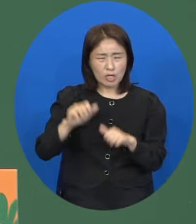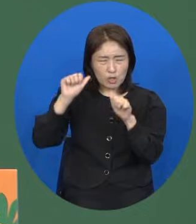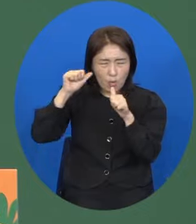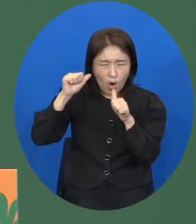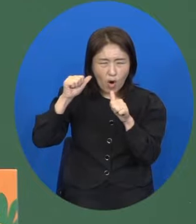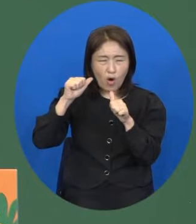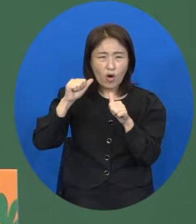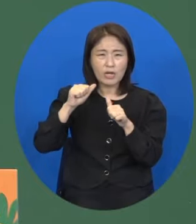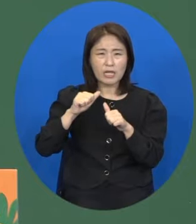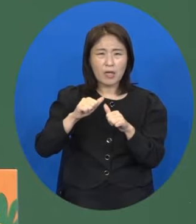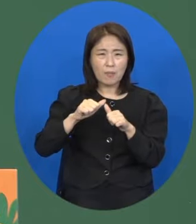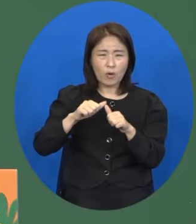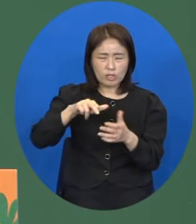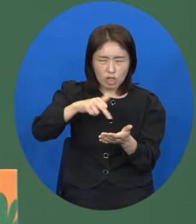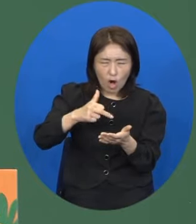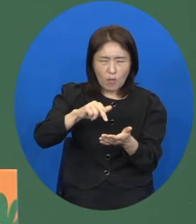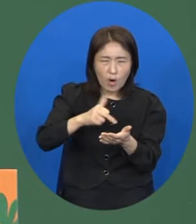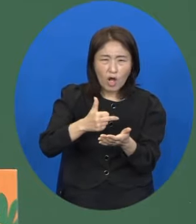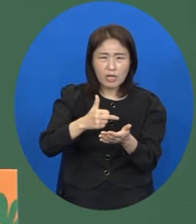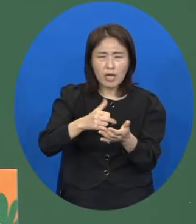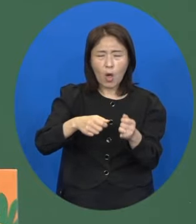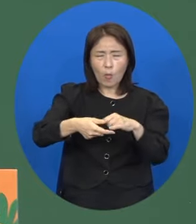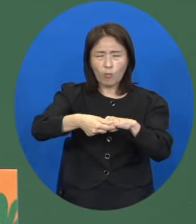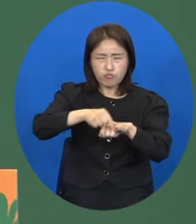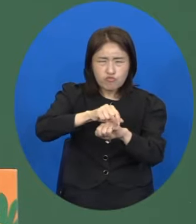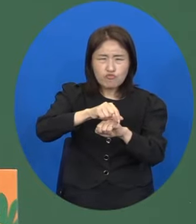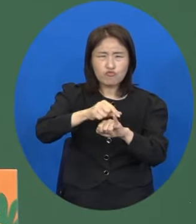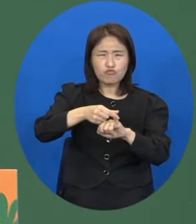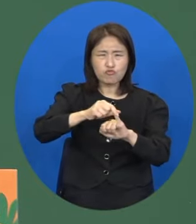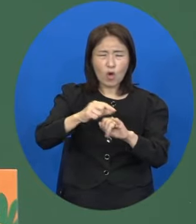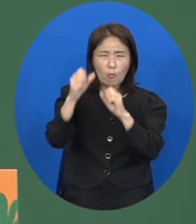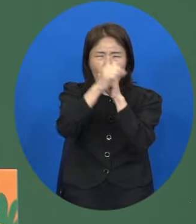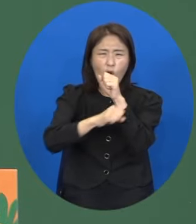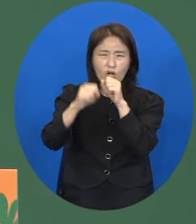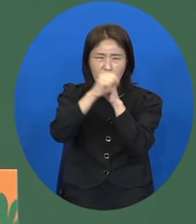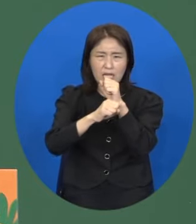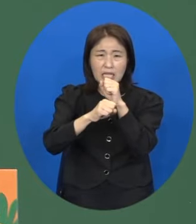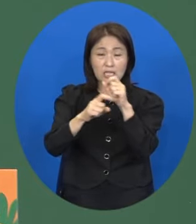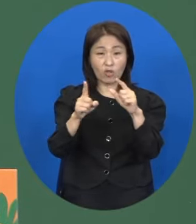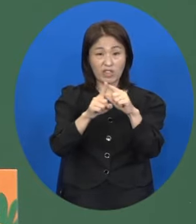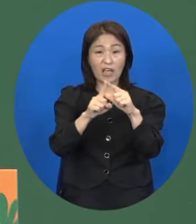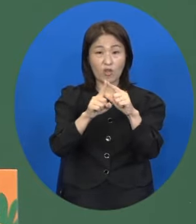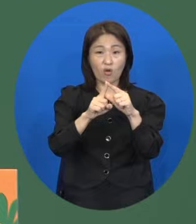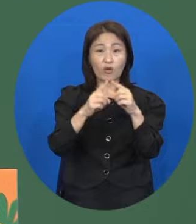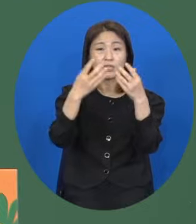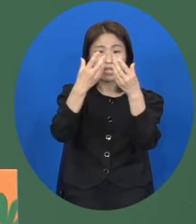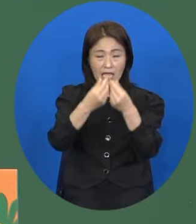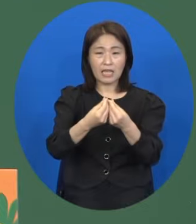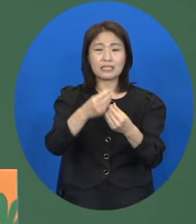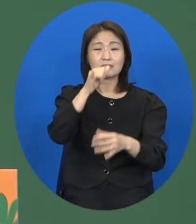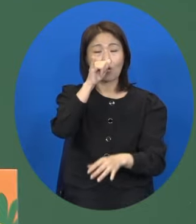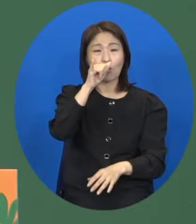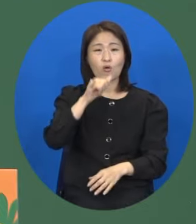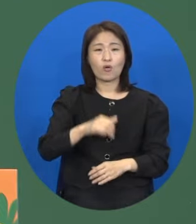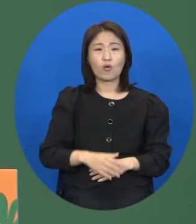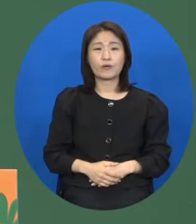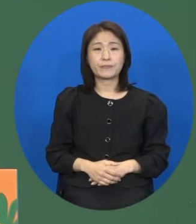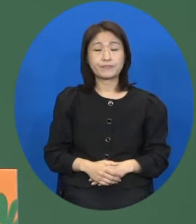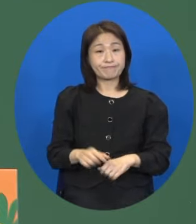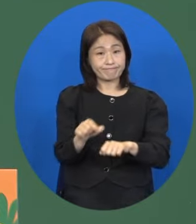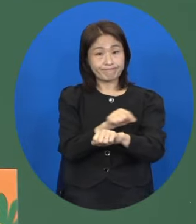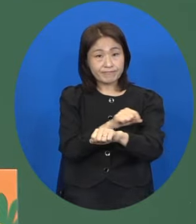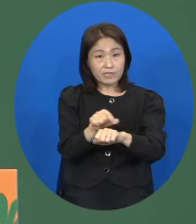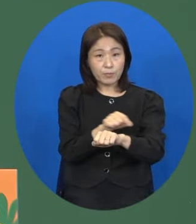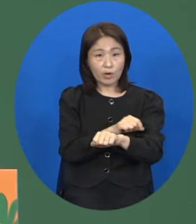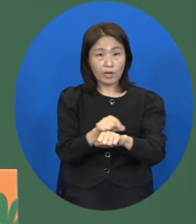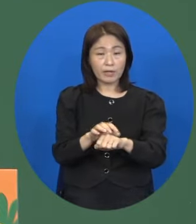병어리, 절름발이, 심지어 불구 등과 같은 단어들을 예로 들 수 있습니다. 특별히